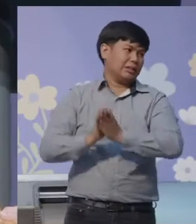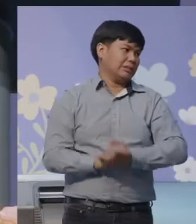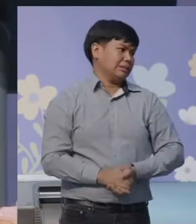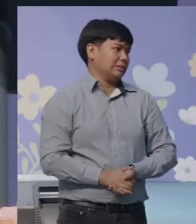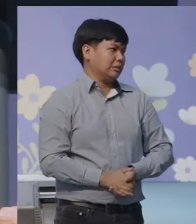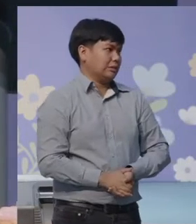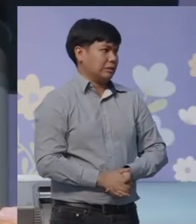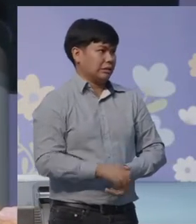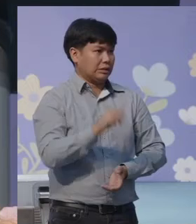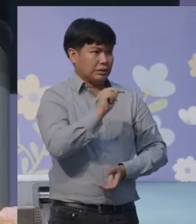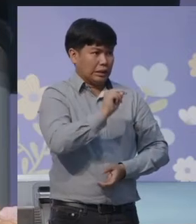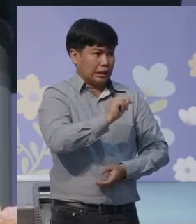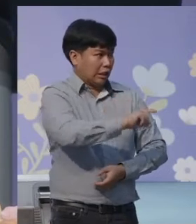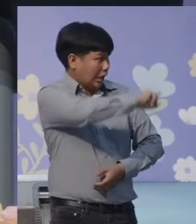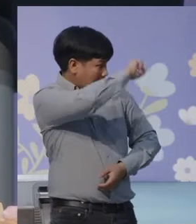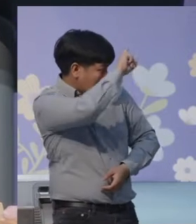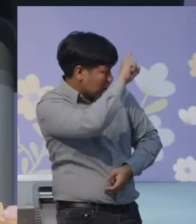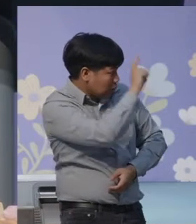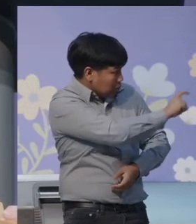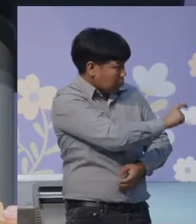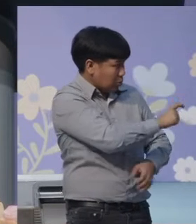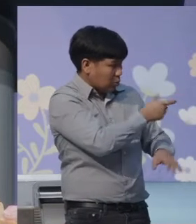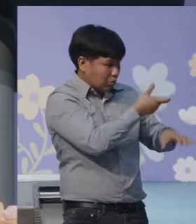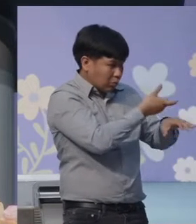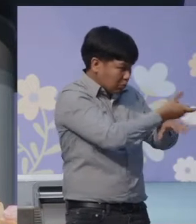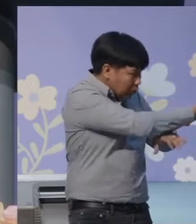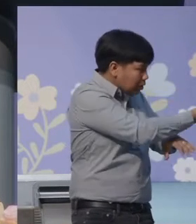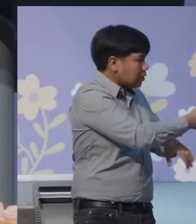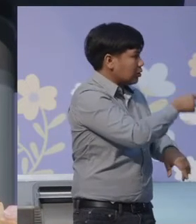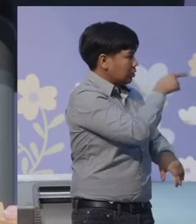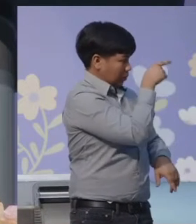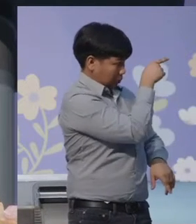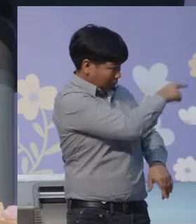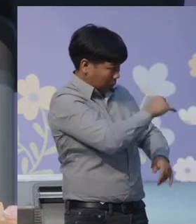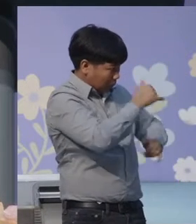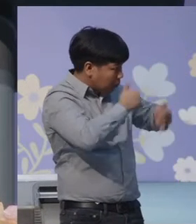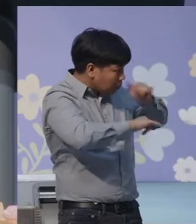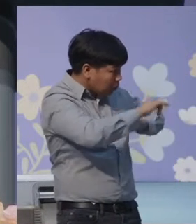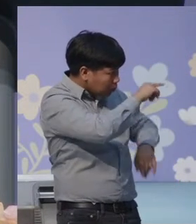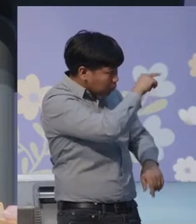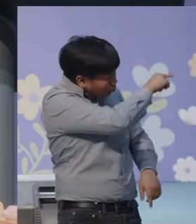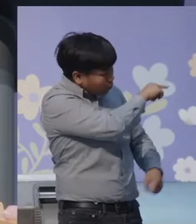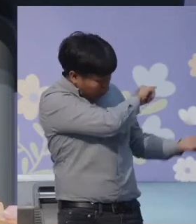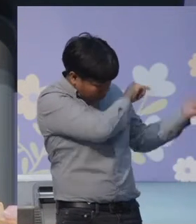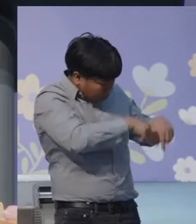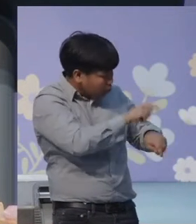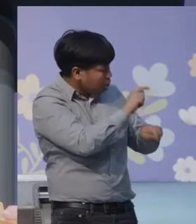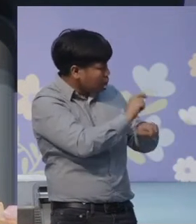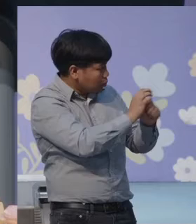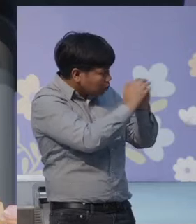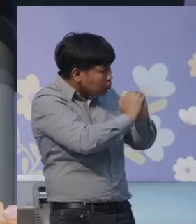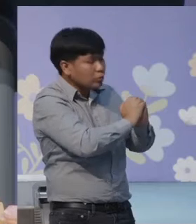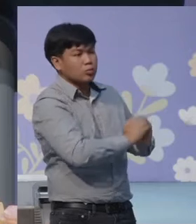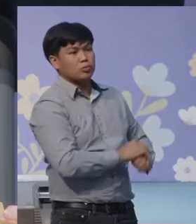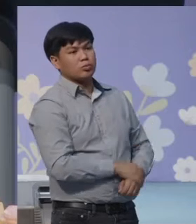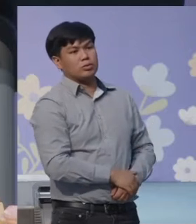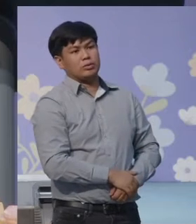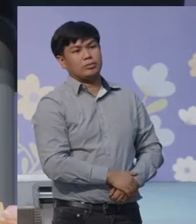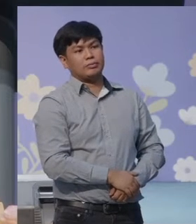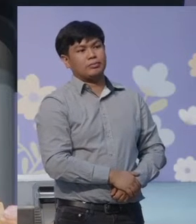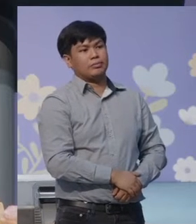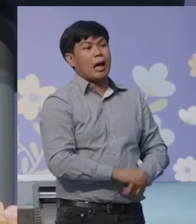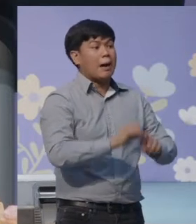Kinailangan pa niyang akusahan si Hana ng hindi maganda.